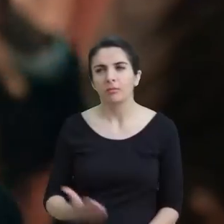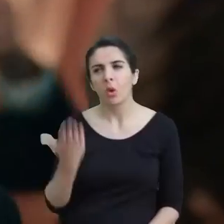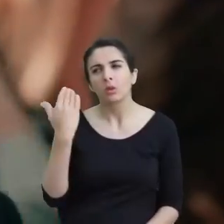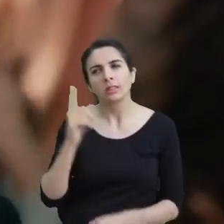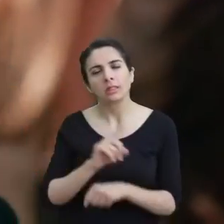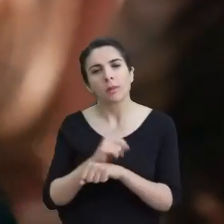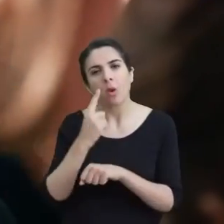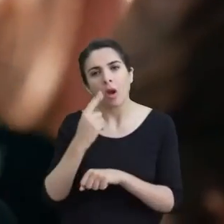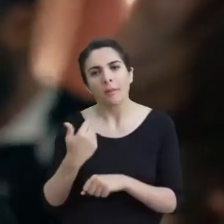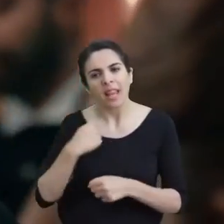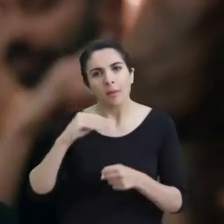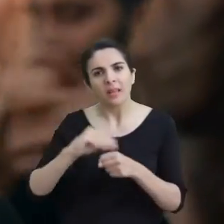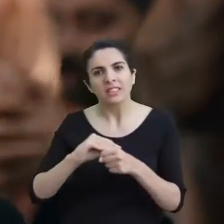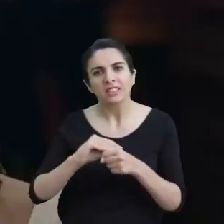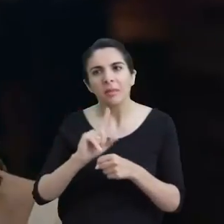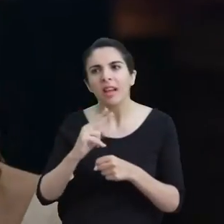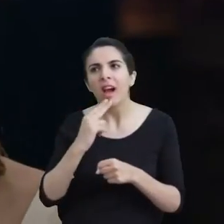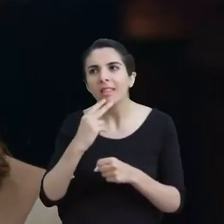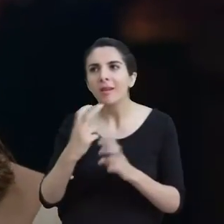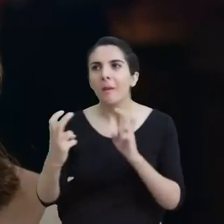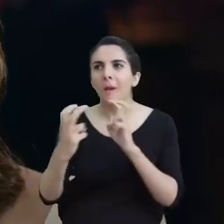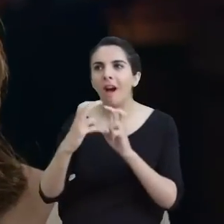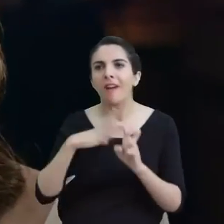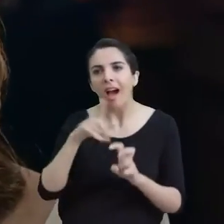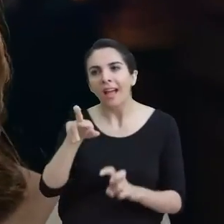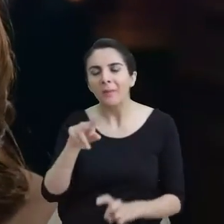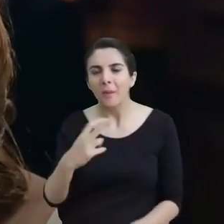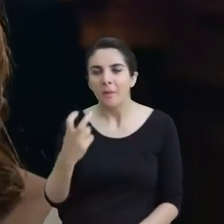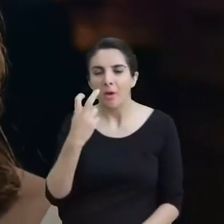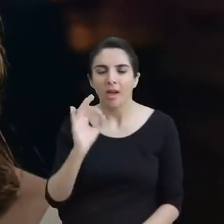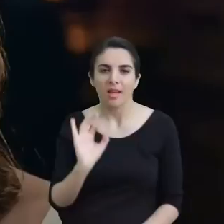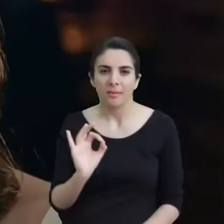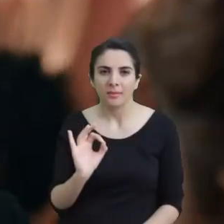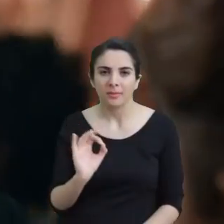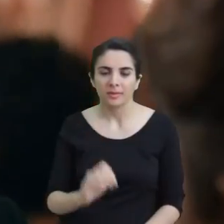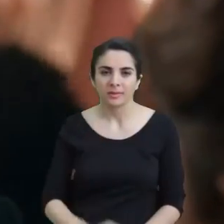Bir zamanlar benim için de böyle bakan bir genç hanım vardı.